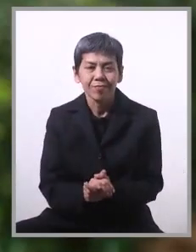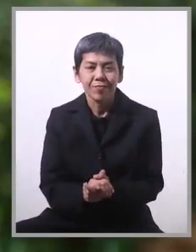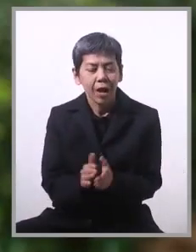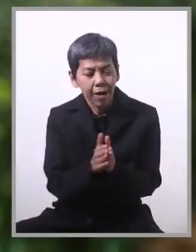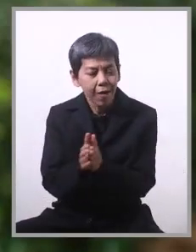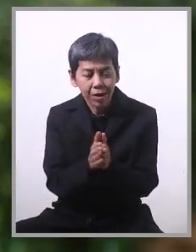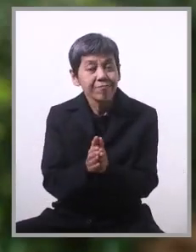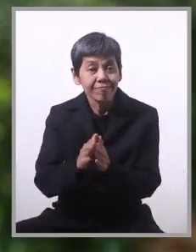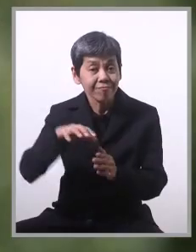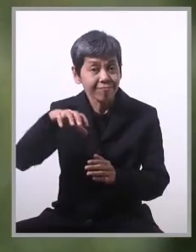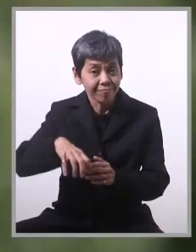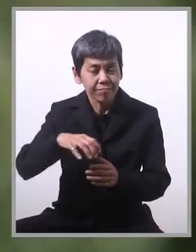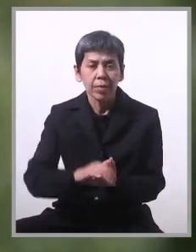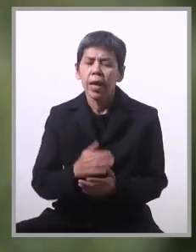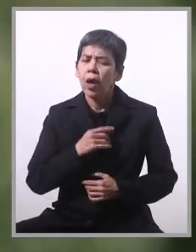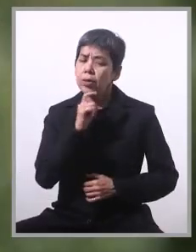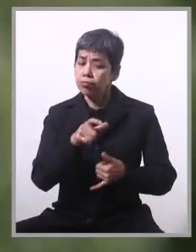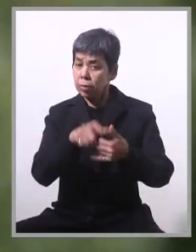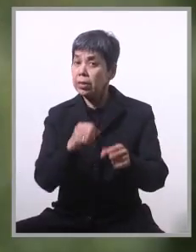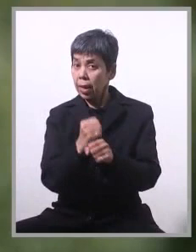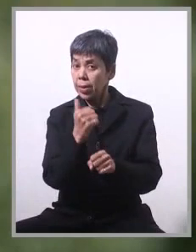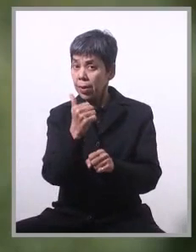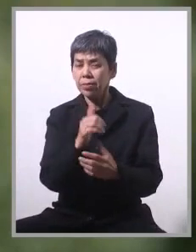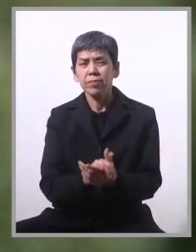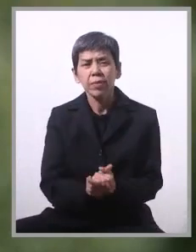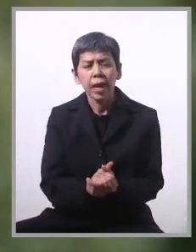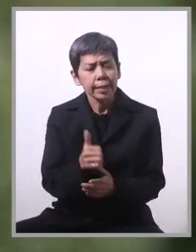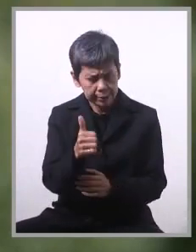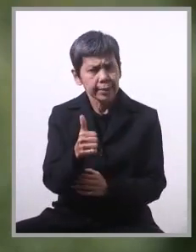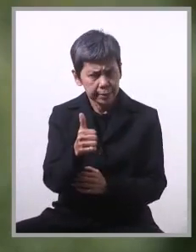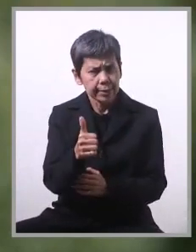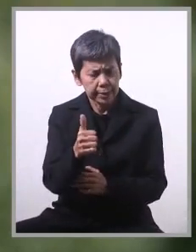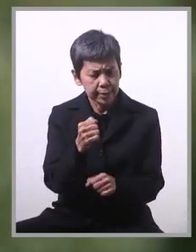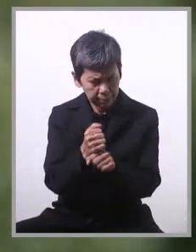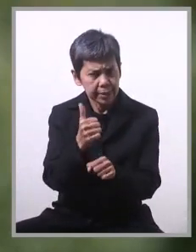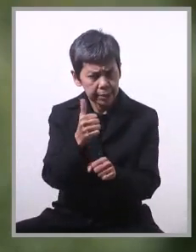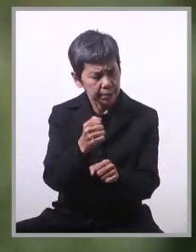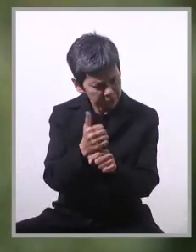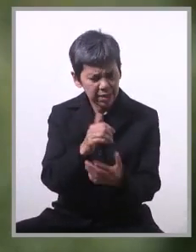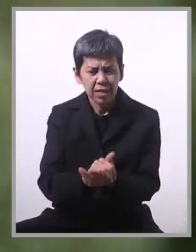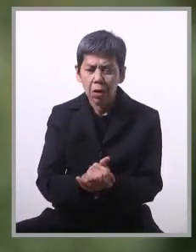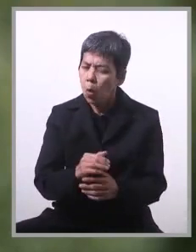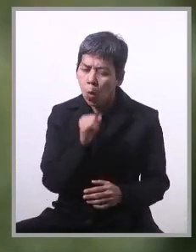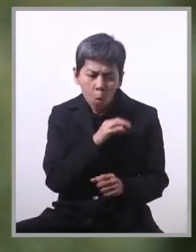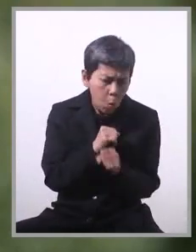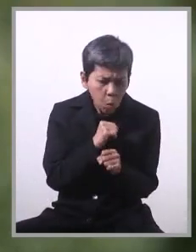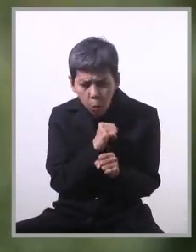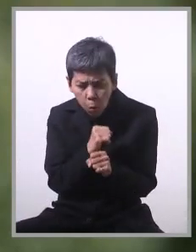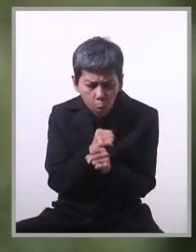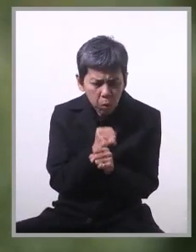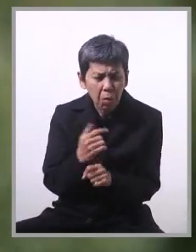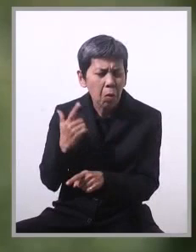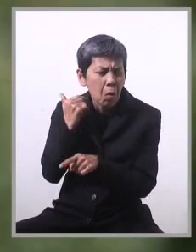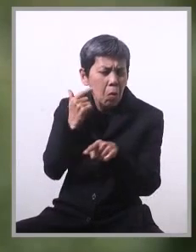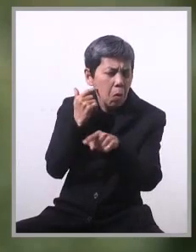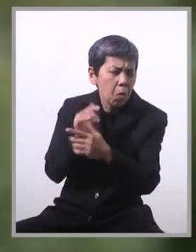ภายในห้องครัวนะคะแต่ถามว่าน้องก็ทำได้ดีไหมดีนะคะทำได้ดีมากเลยดีกว่าแล้วก็ขยันกว่ากับคนบ